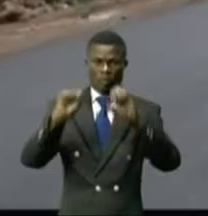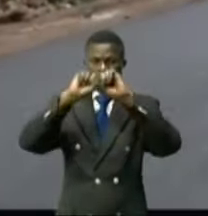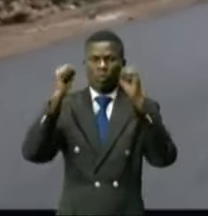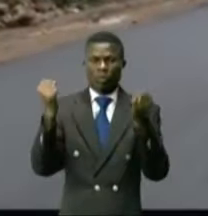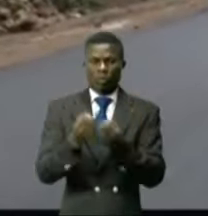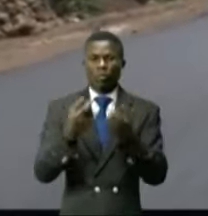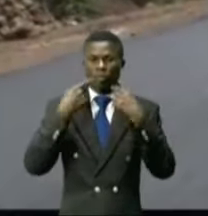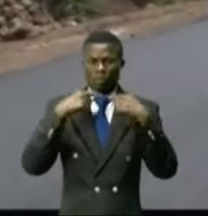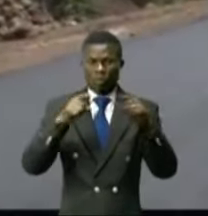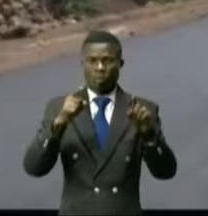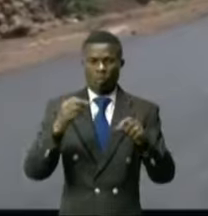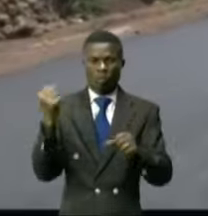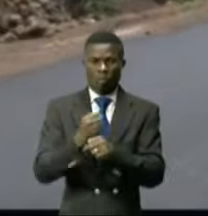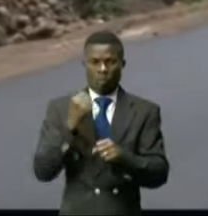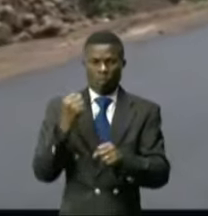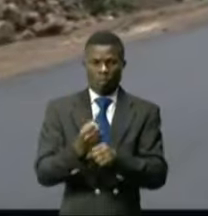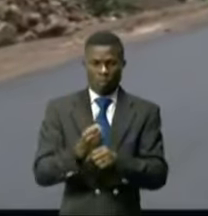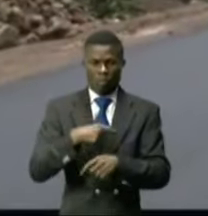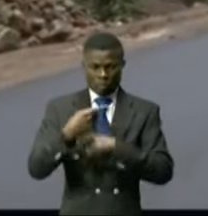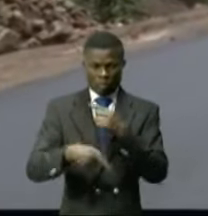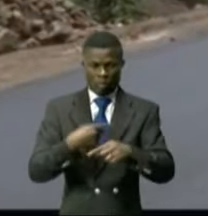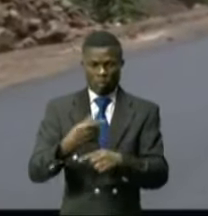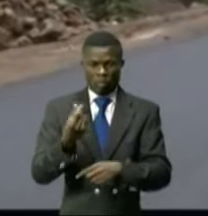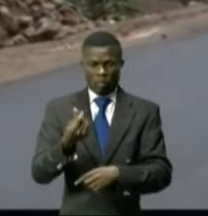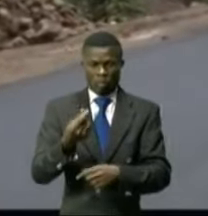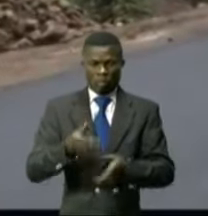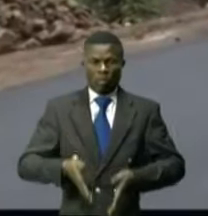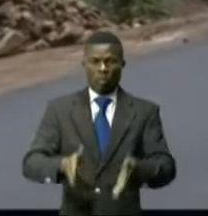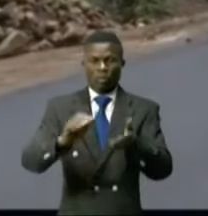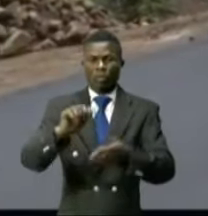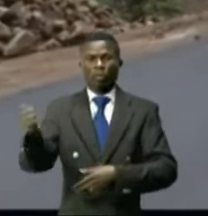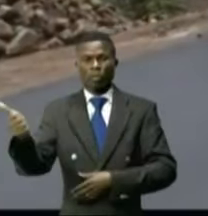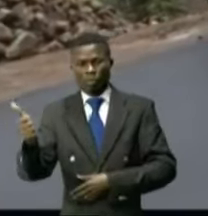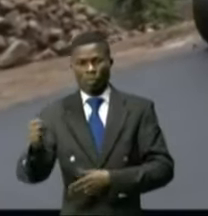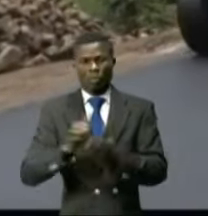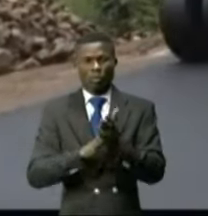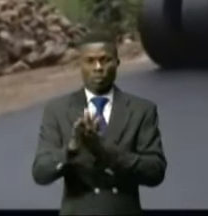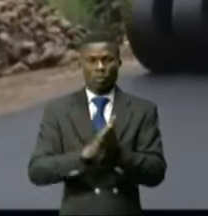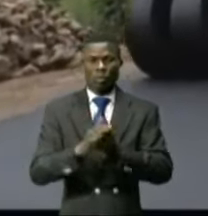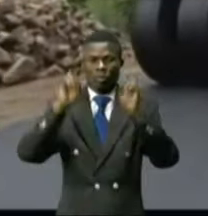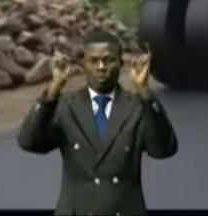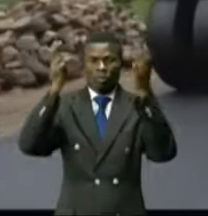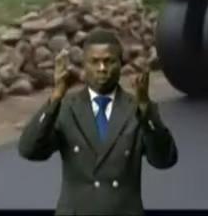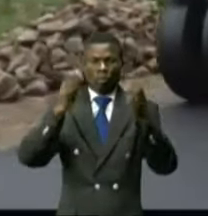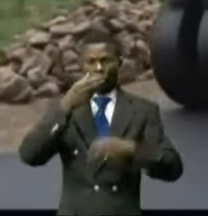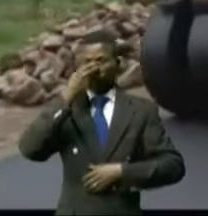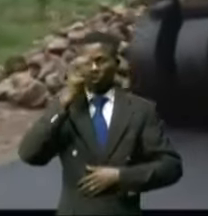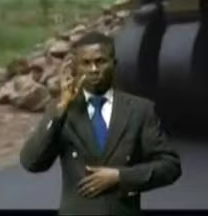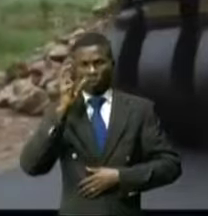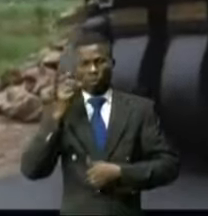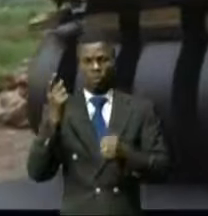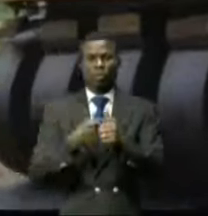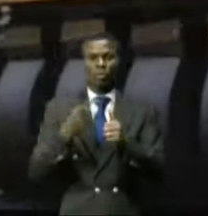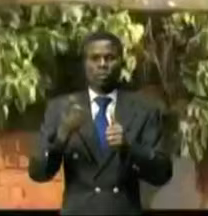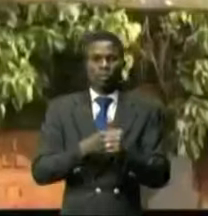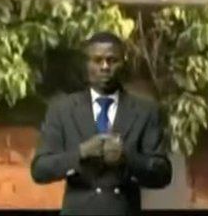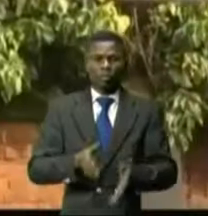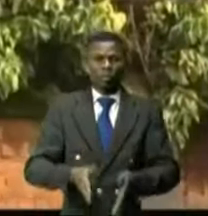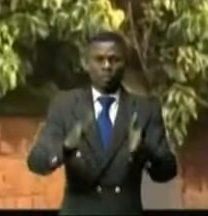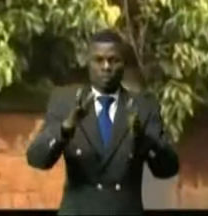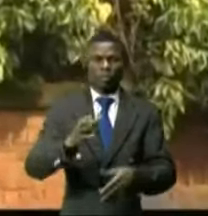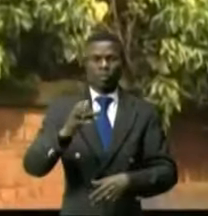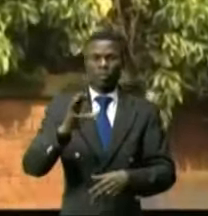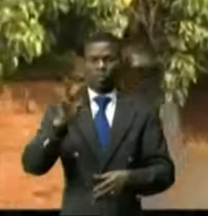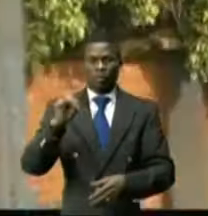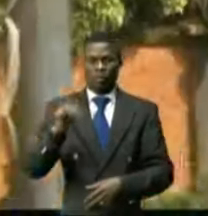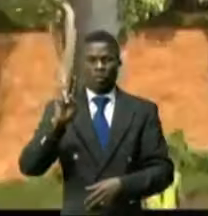annonce aussi que les travaux vont démarrer sur d'autres tronçons routiers concernés dans la ville de Bukavu, notamment l'avenue Murumba,